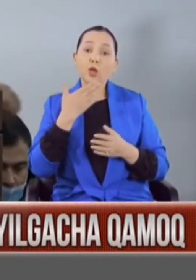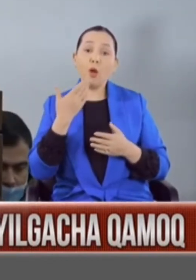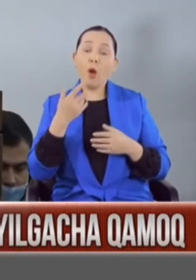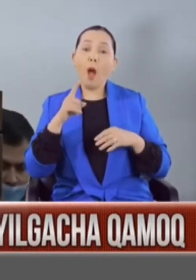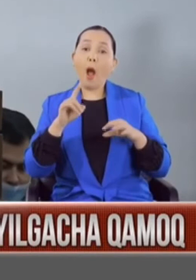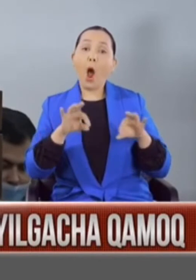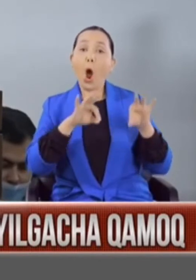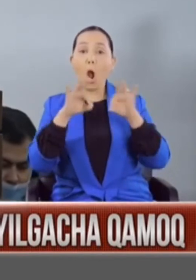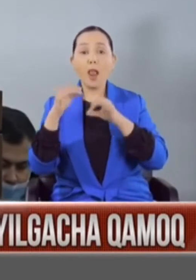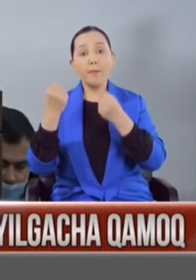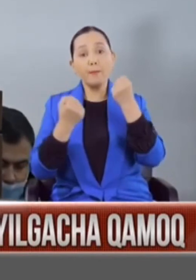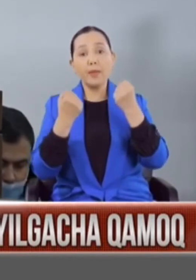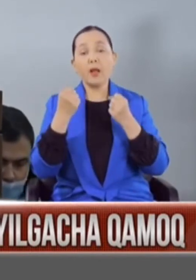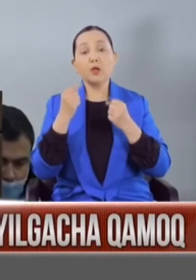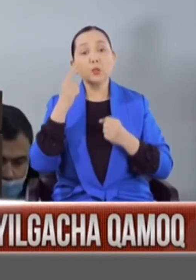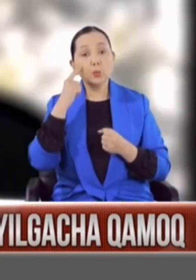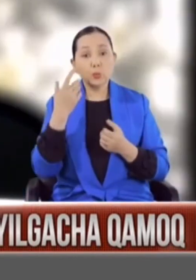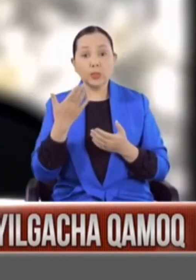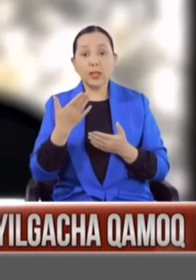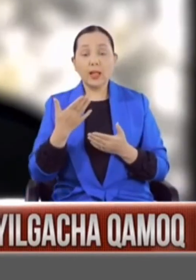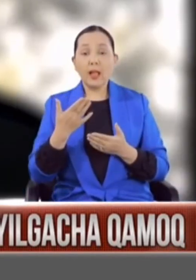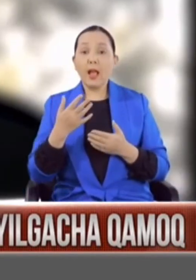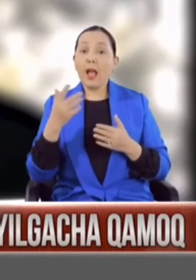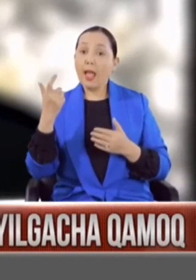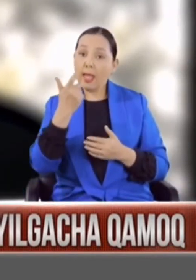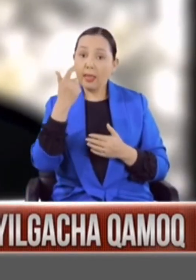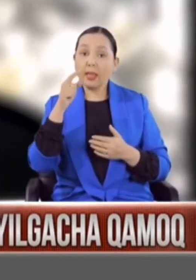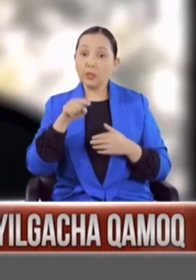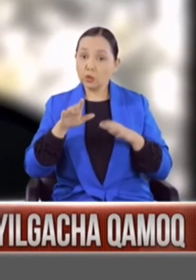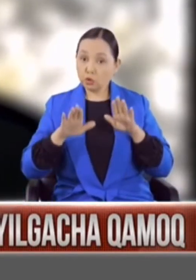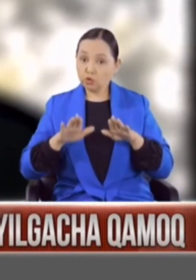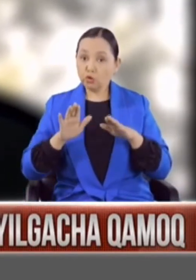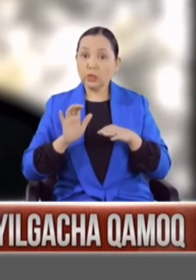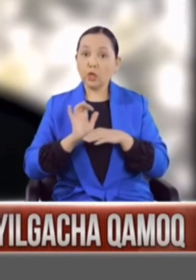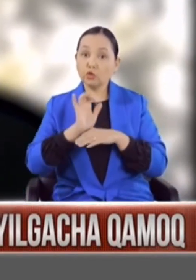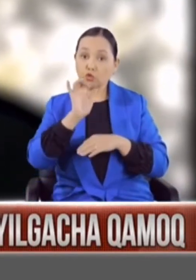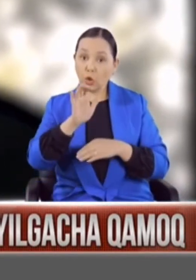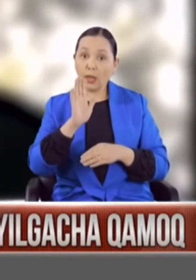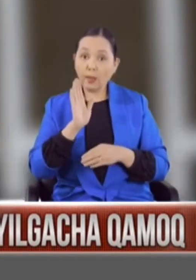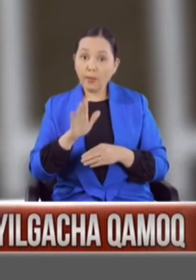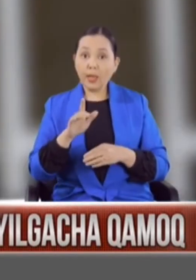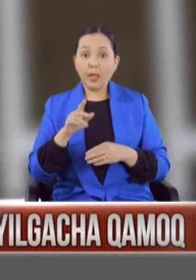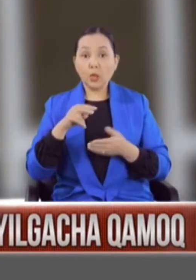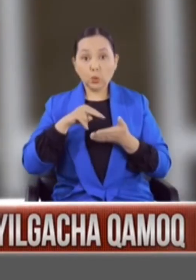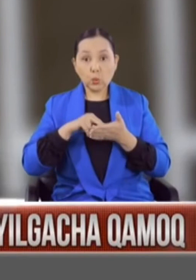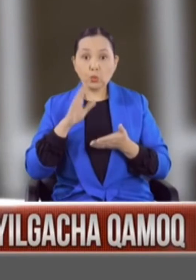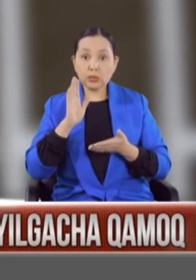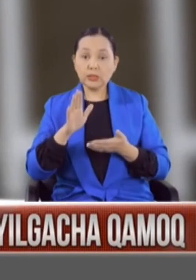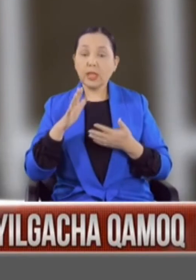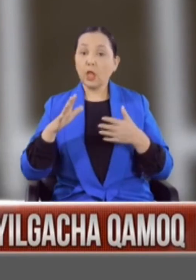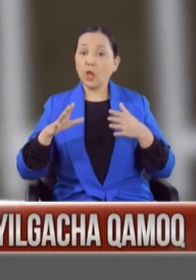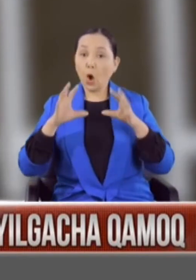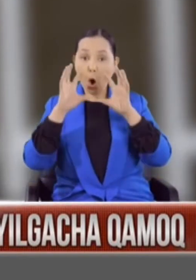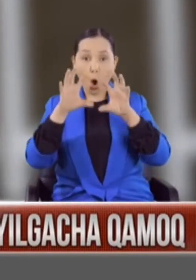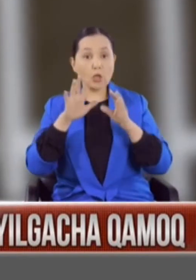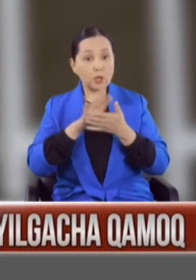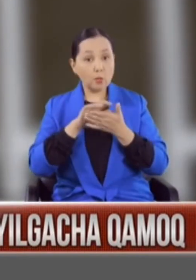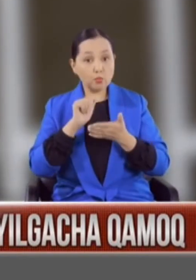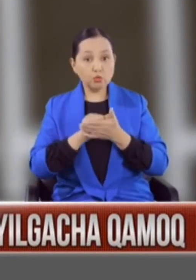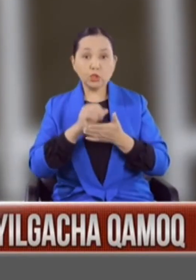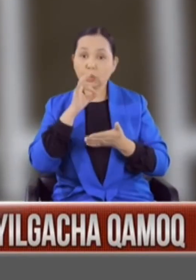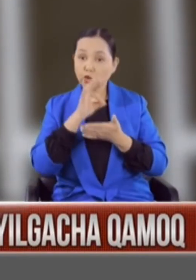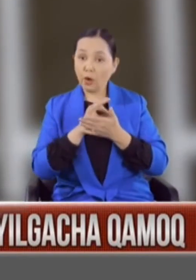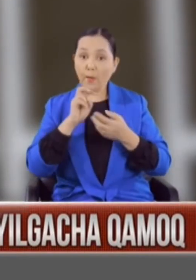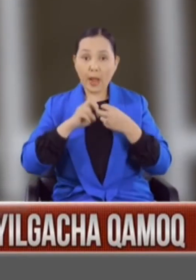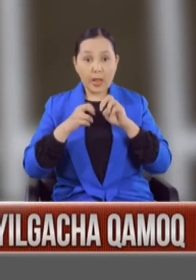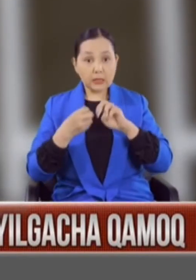shu yerga olib qo'ysam bo'ldi, hech narsa bo'lmasa ekan degan fikr kelmasin. Egasi shu yerdami, egasini jo'natib yubormang. Egasi shu yerda tursin. Noqonuniy harakat, qoida va